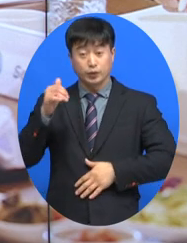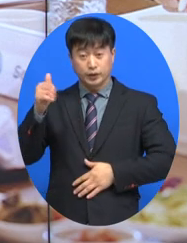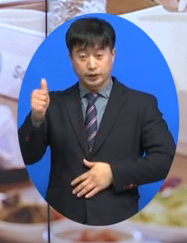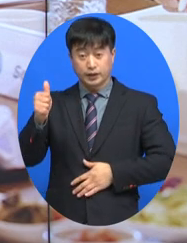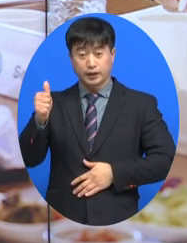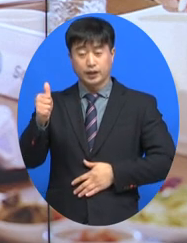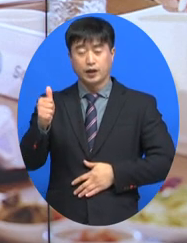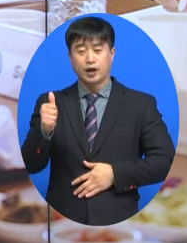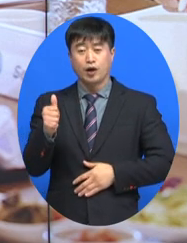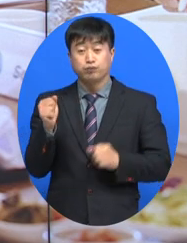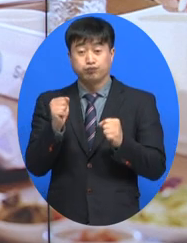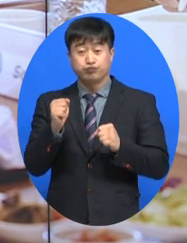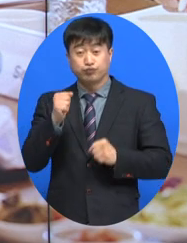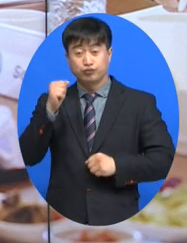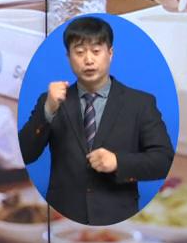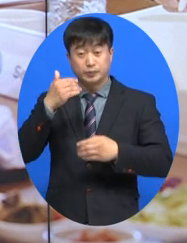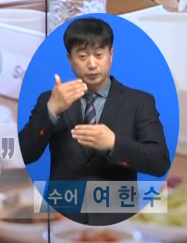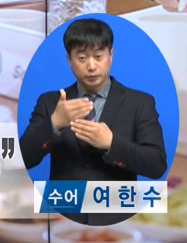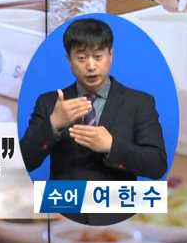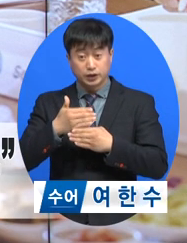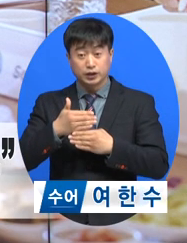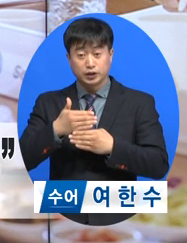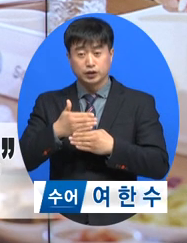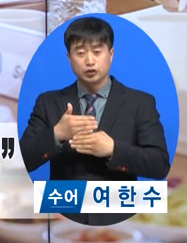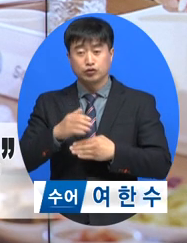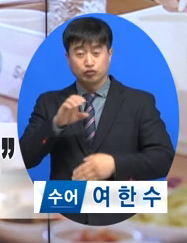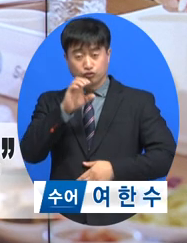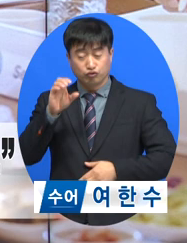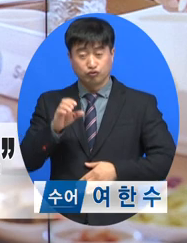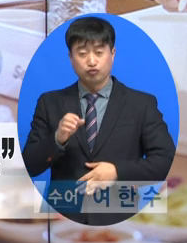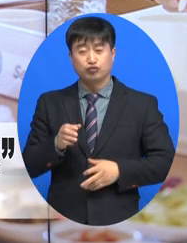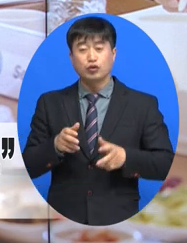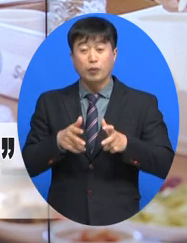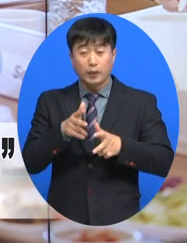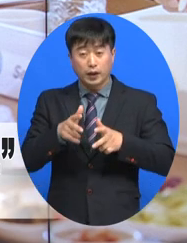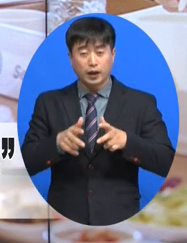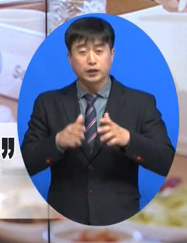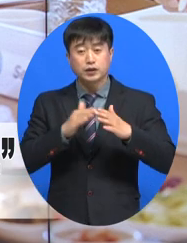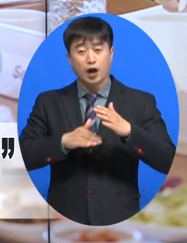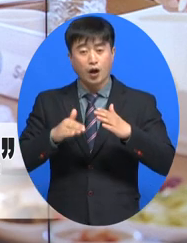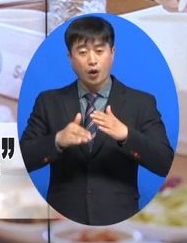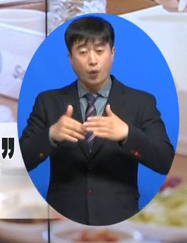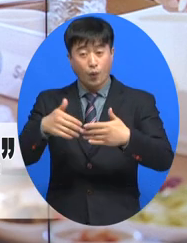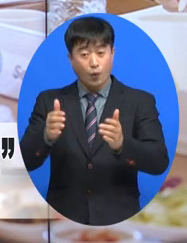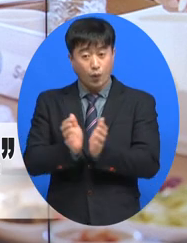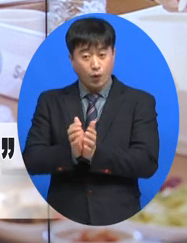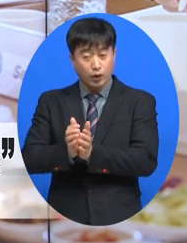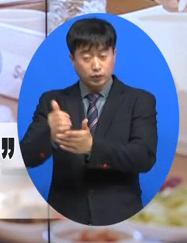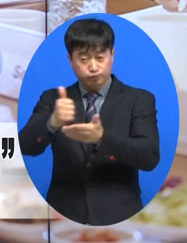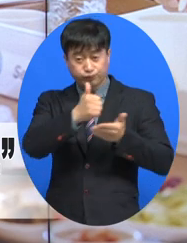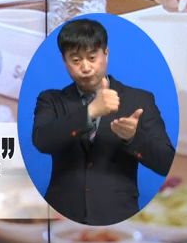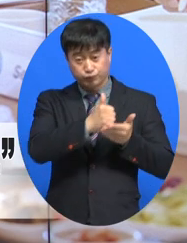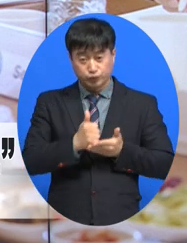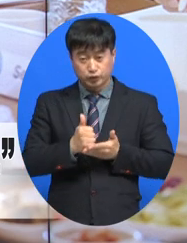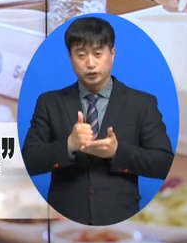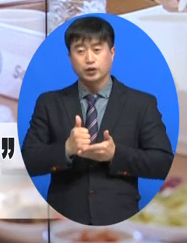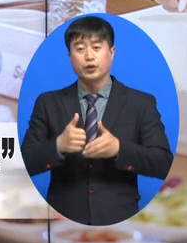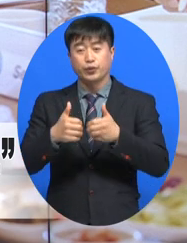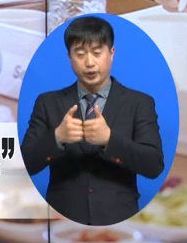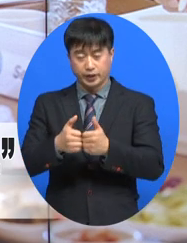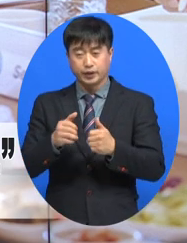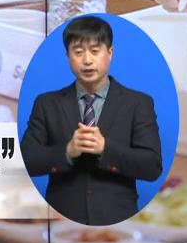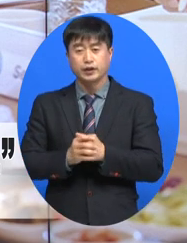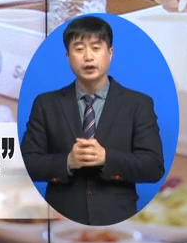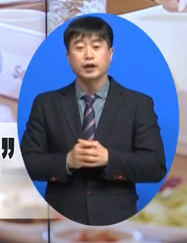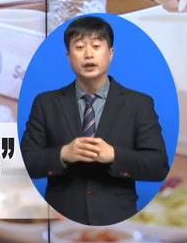김동연 경기도지사가 북미와 유럽 상공회의소 대표들을 초청해 오찬 간담회를 가졌습니다. 이번을 시작으로 3월엔 아시아